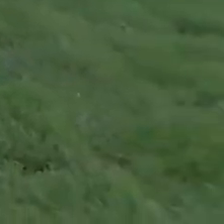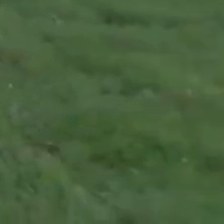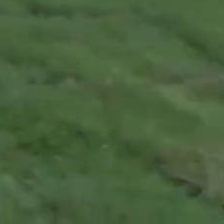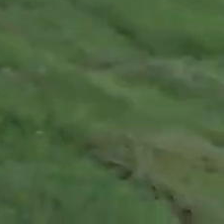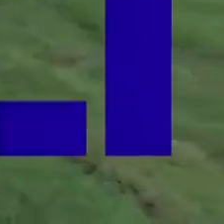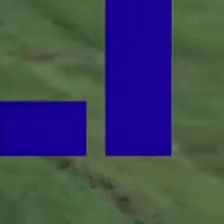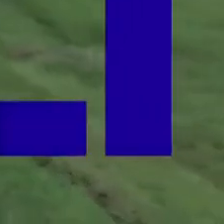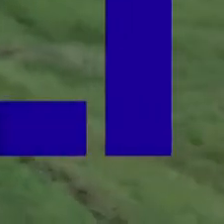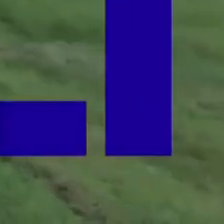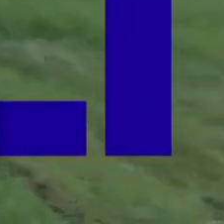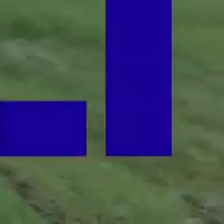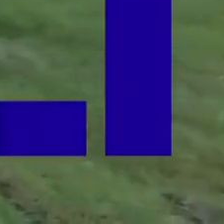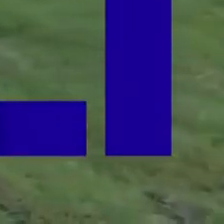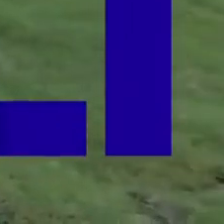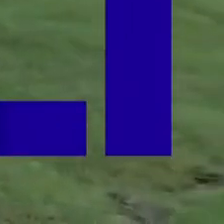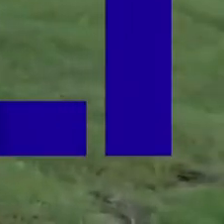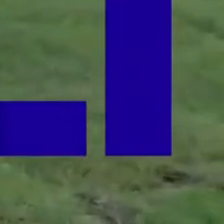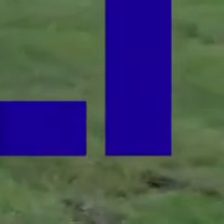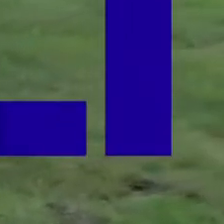가보자고!